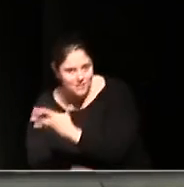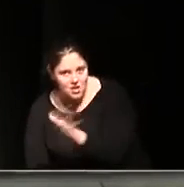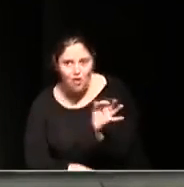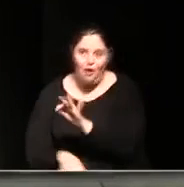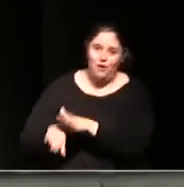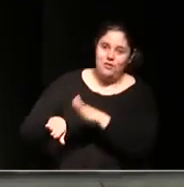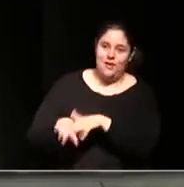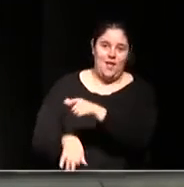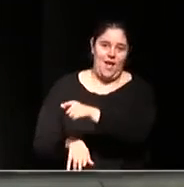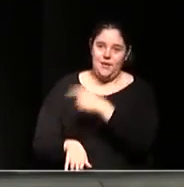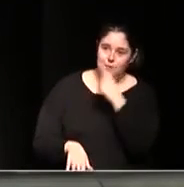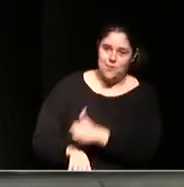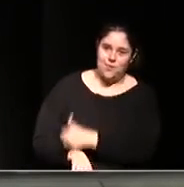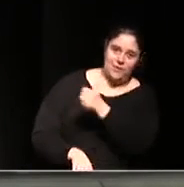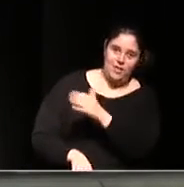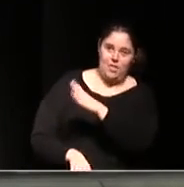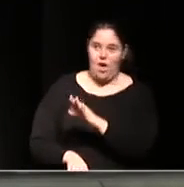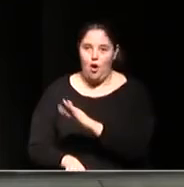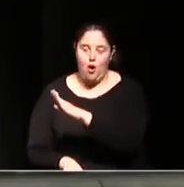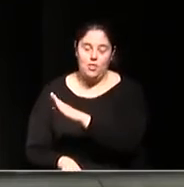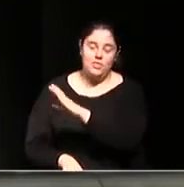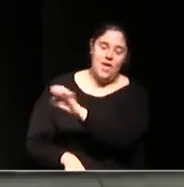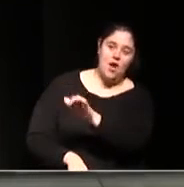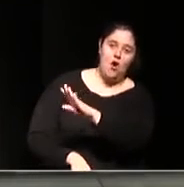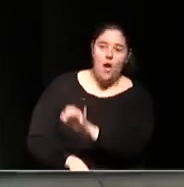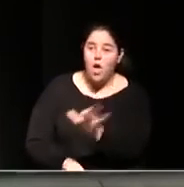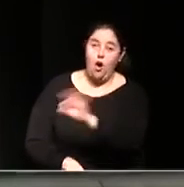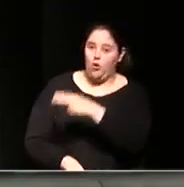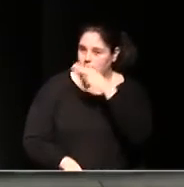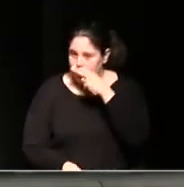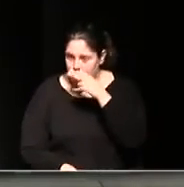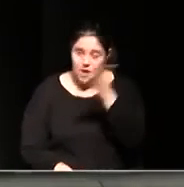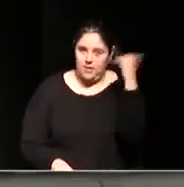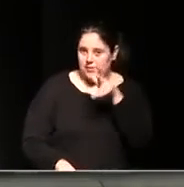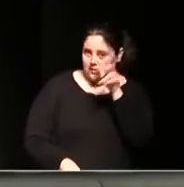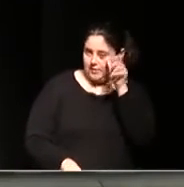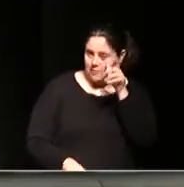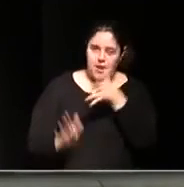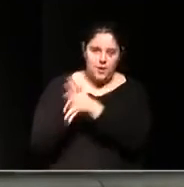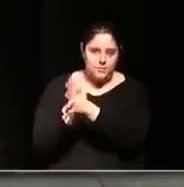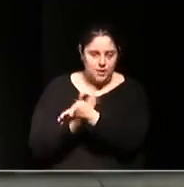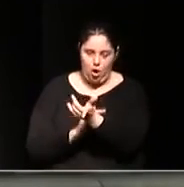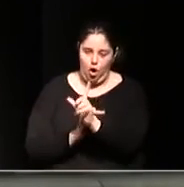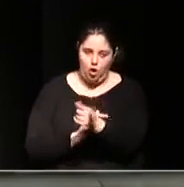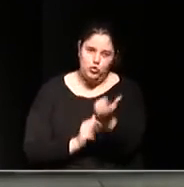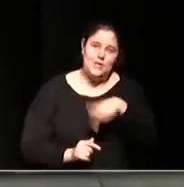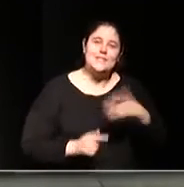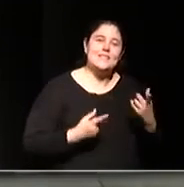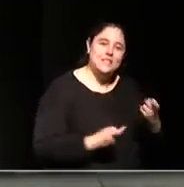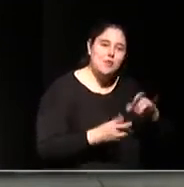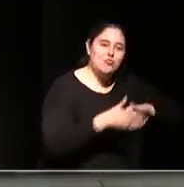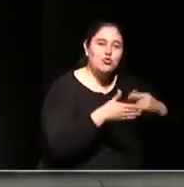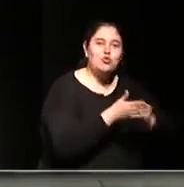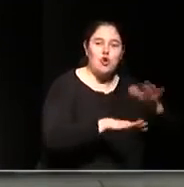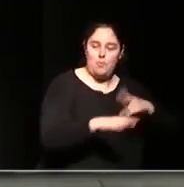són els preferits de la COE o de José María Aznar, com ha estat explicant el Xavi. Necessitem solucions als problemes de la